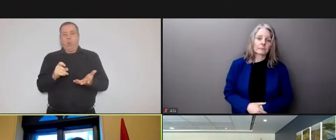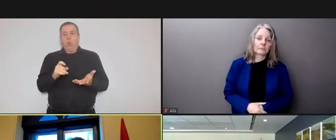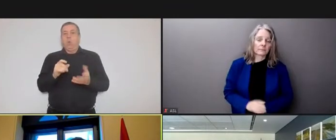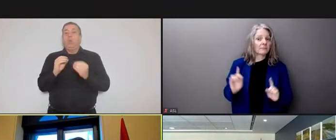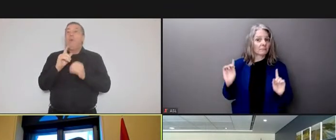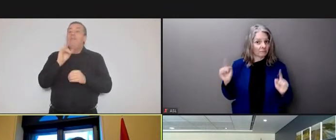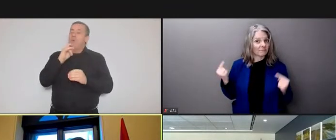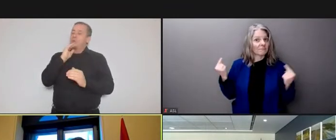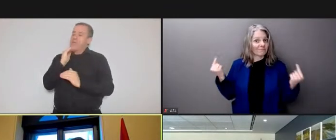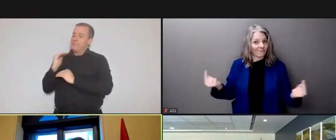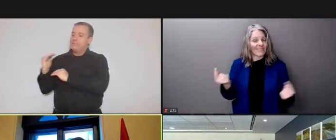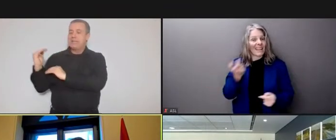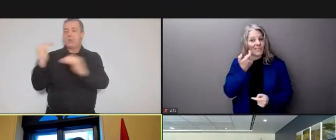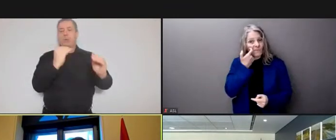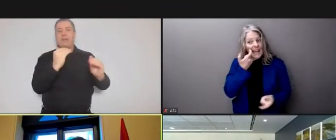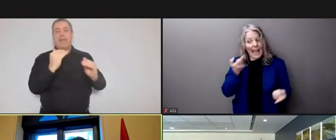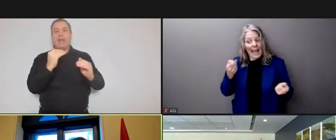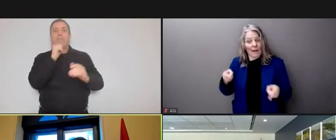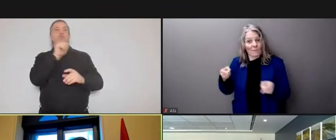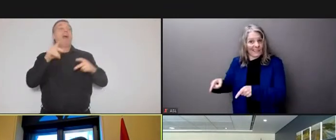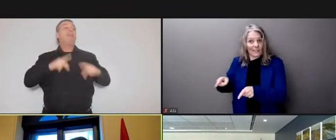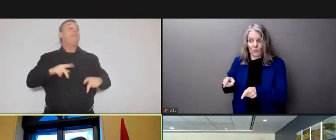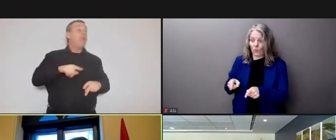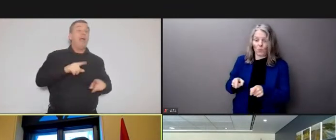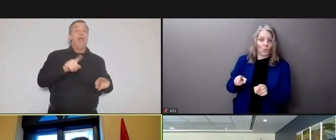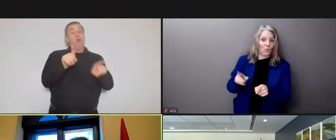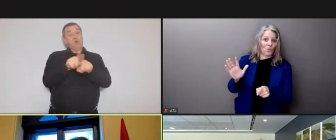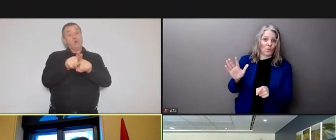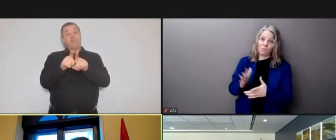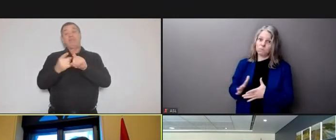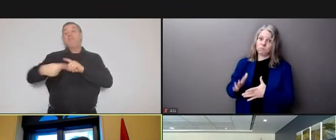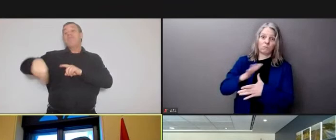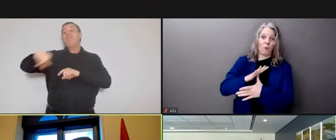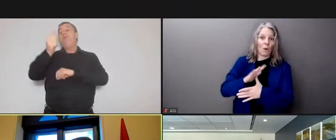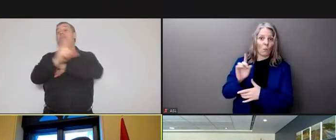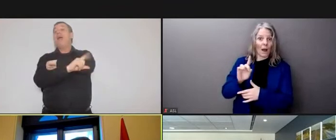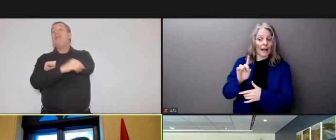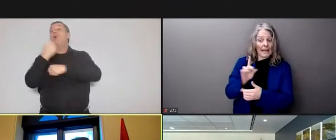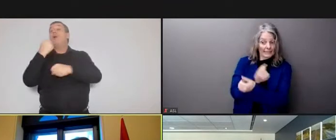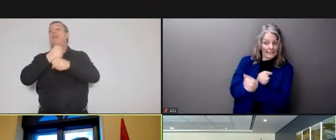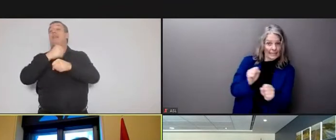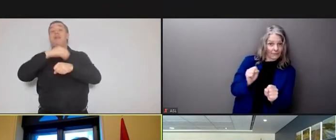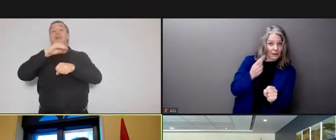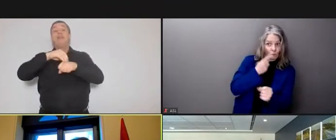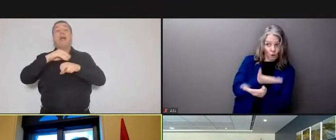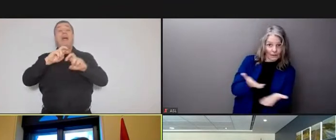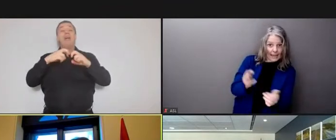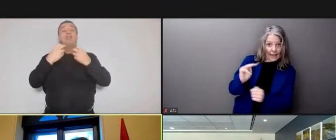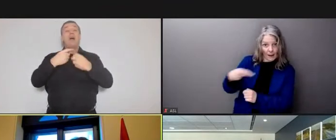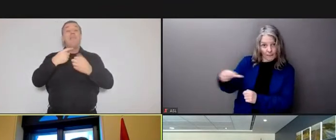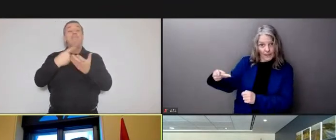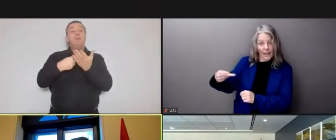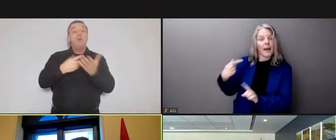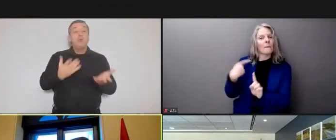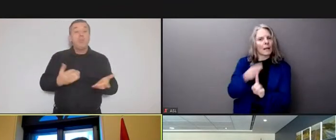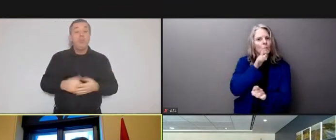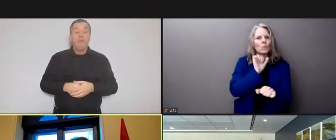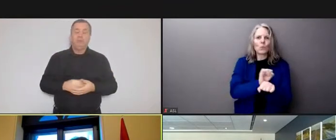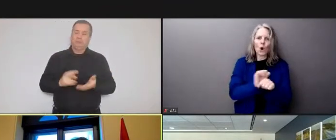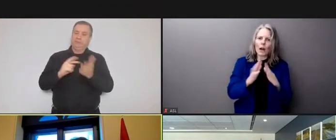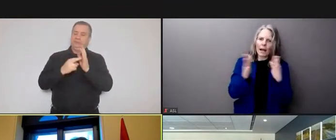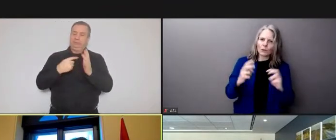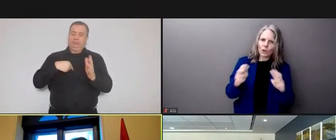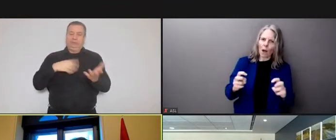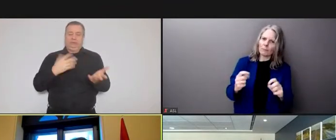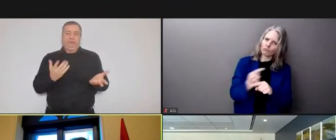pas juste le député mais aussi pour les personnes qui travaillent ici aux chambres de communes et alors c'est possible pour